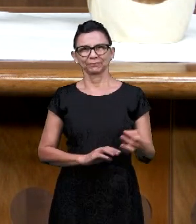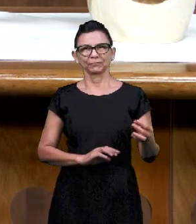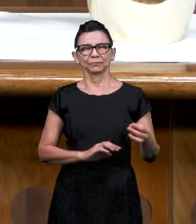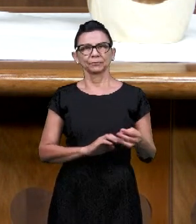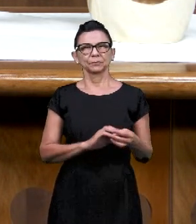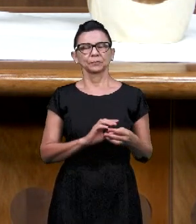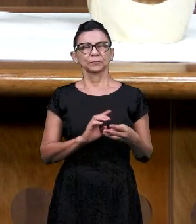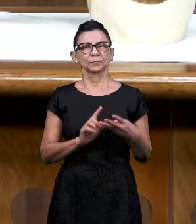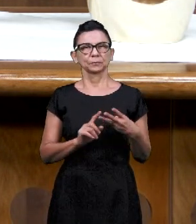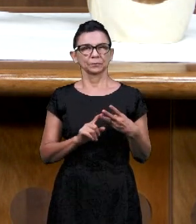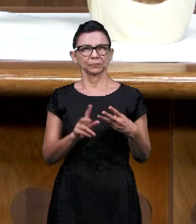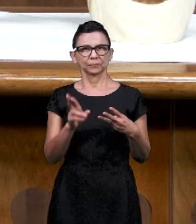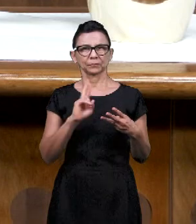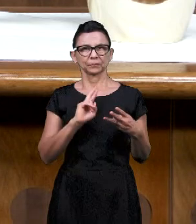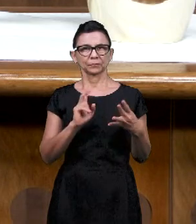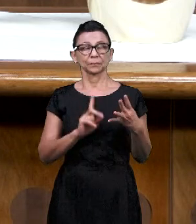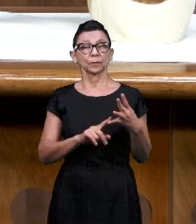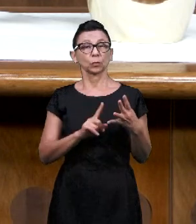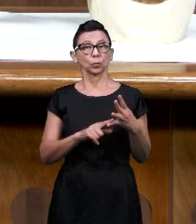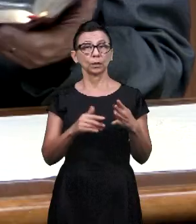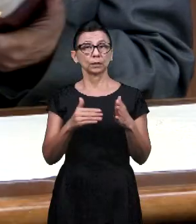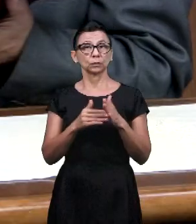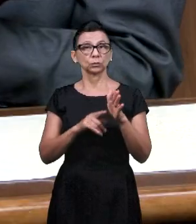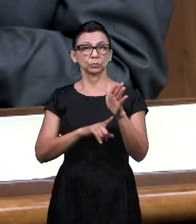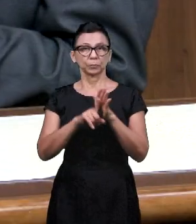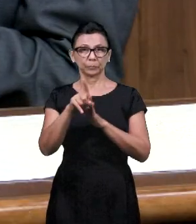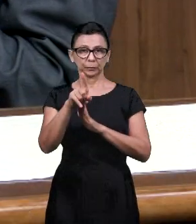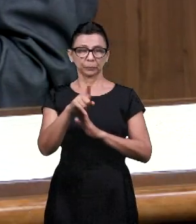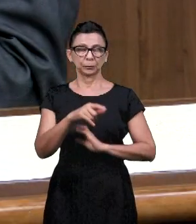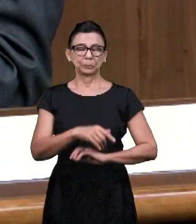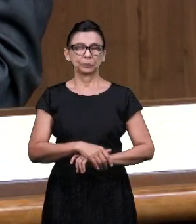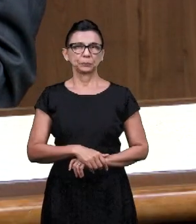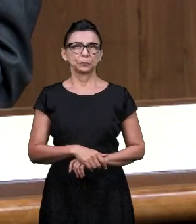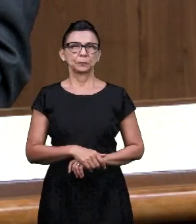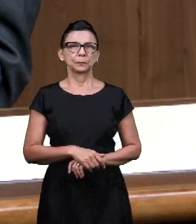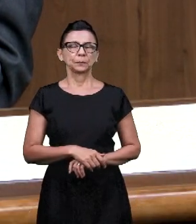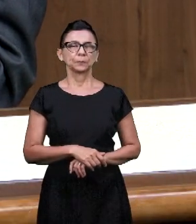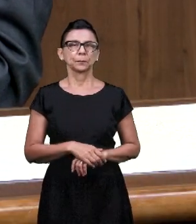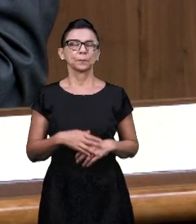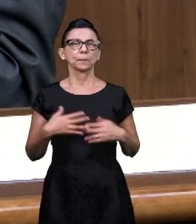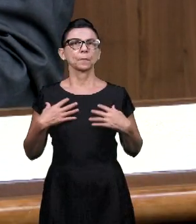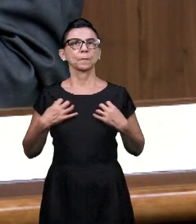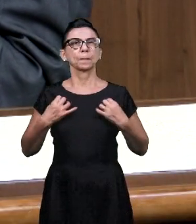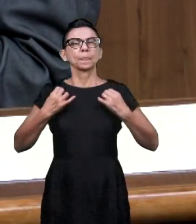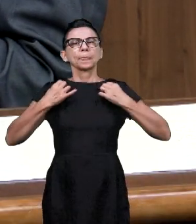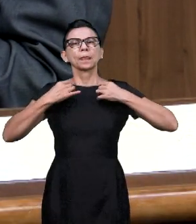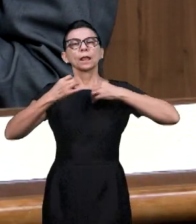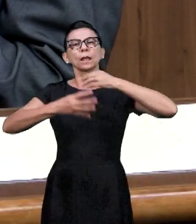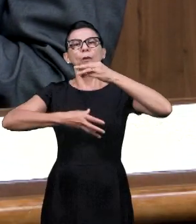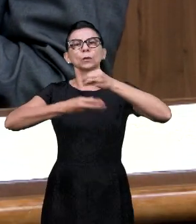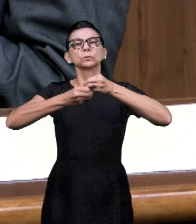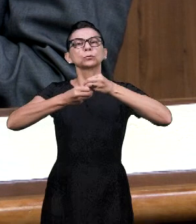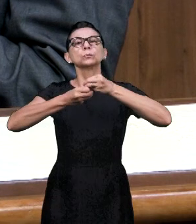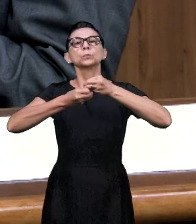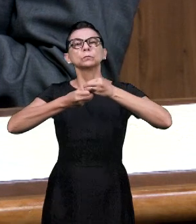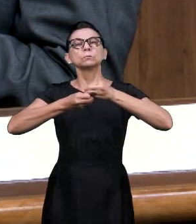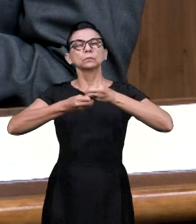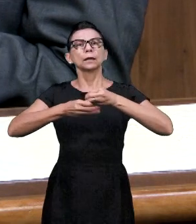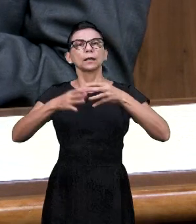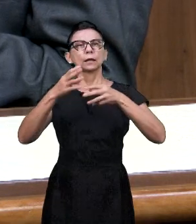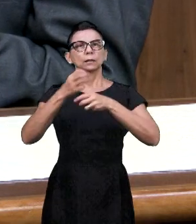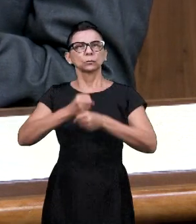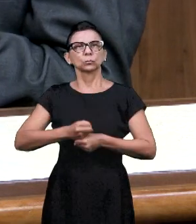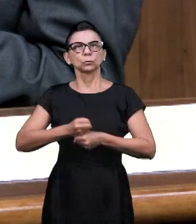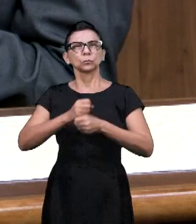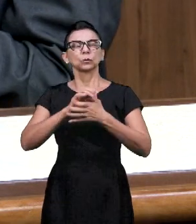question. Et la quatrième dernière question, c'est une conclusion qui est destinée à être répondue par toute l'Église. La question est la